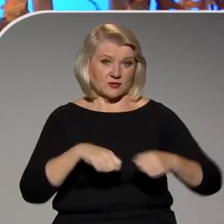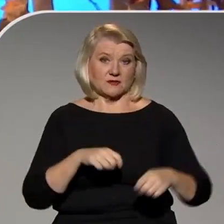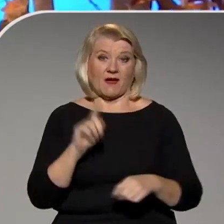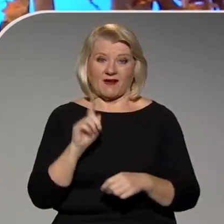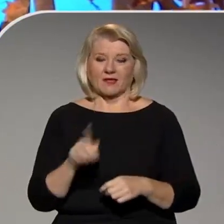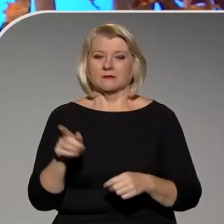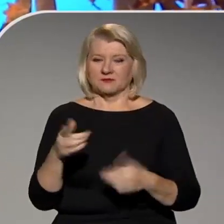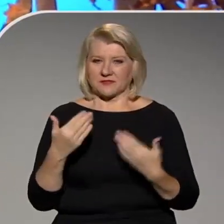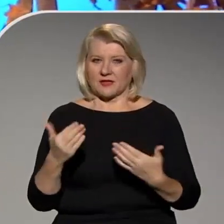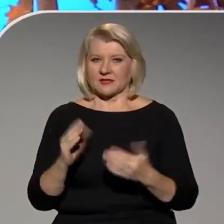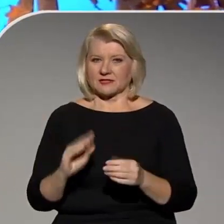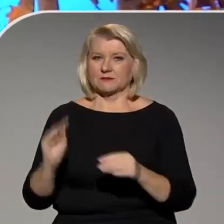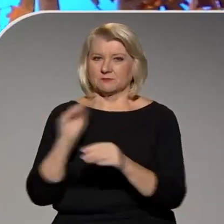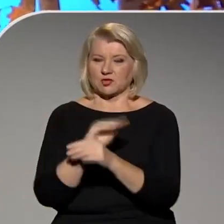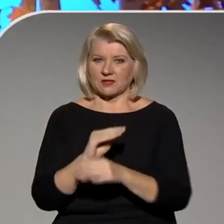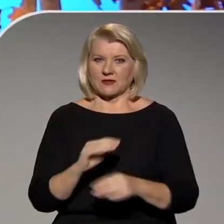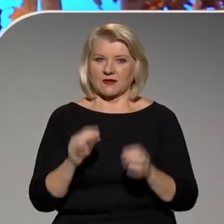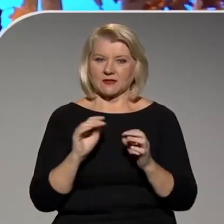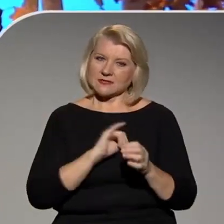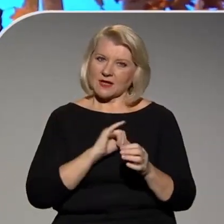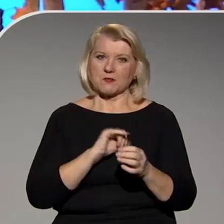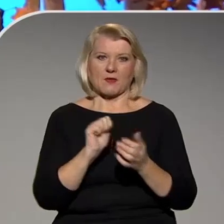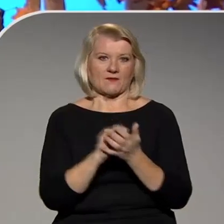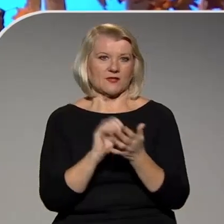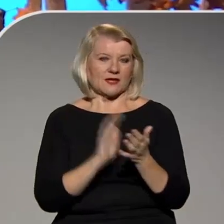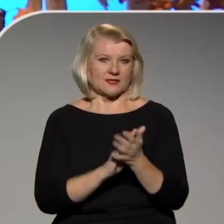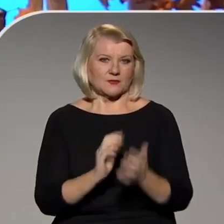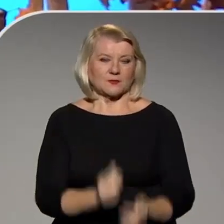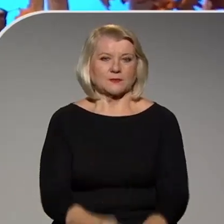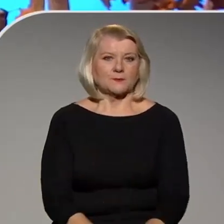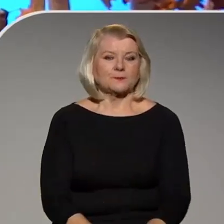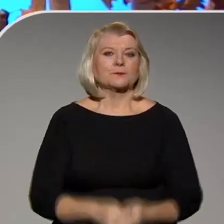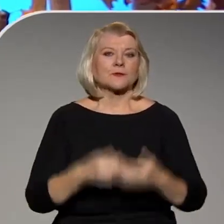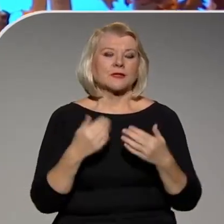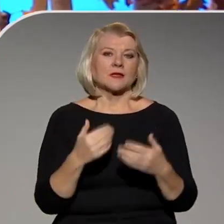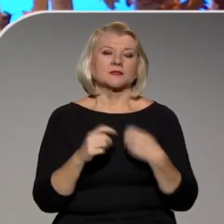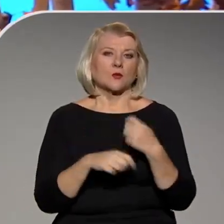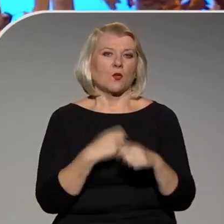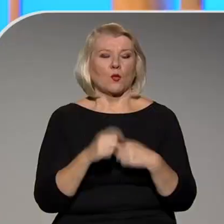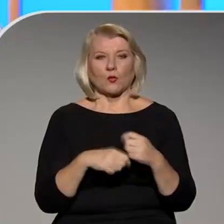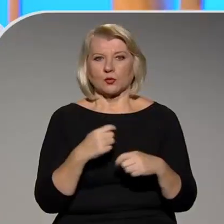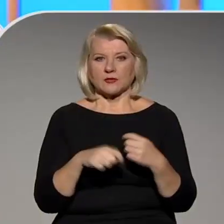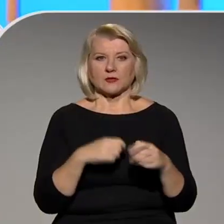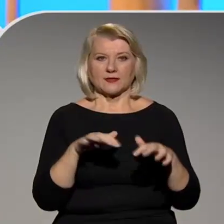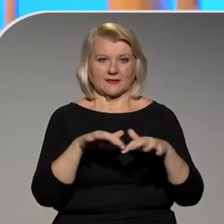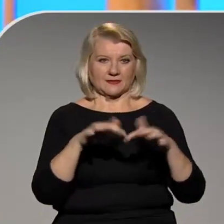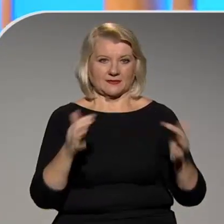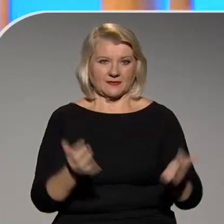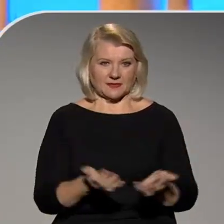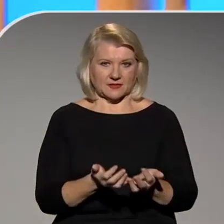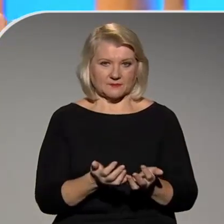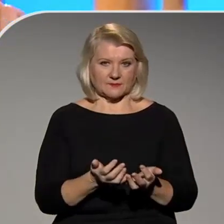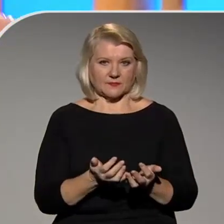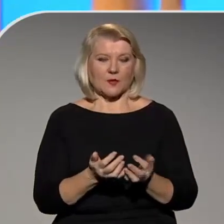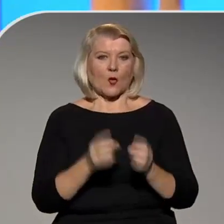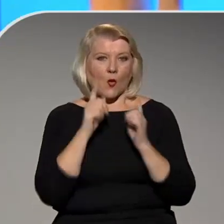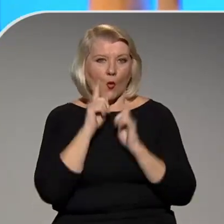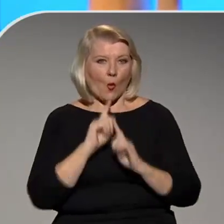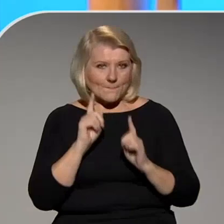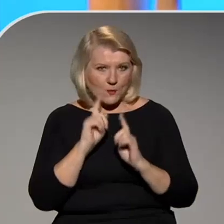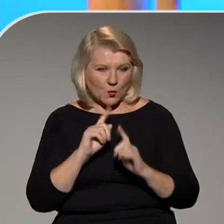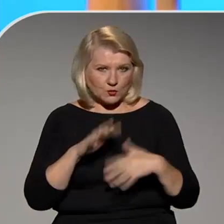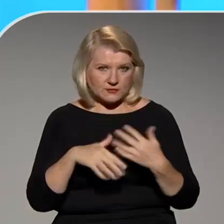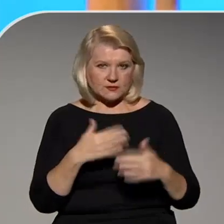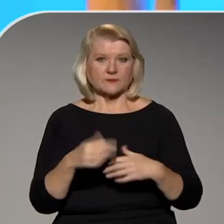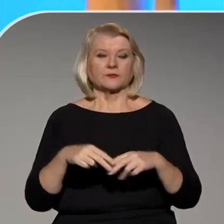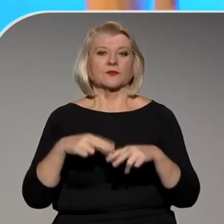zajímavé a jednoduché tipy. Tak do čeho se pustíme? Tak dneska jsem si pro vás připravila dýňový hummus, pak